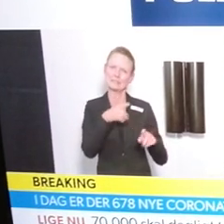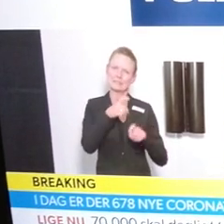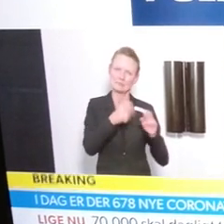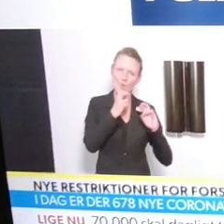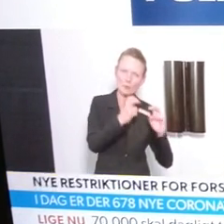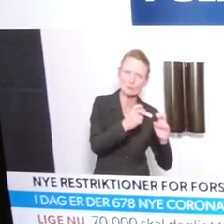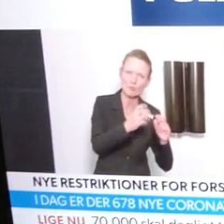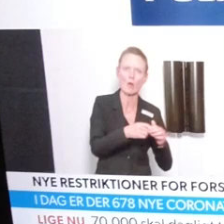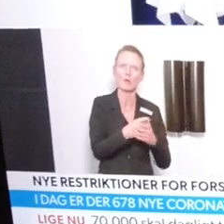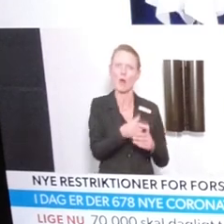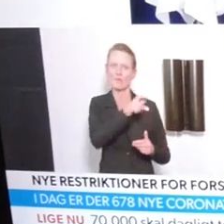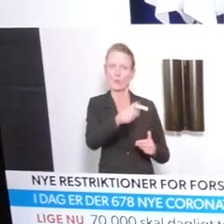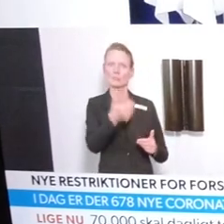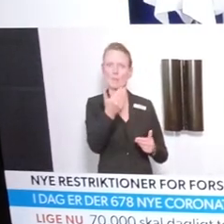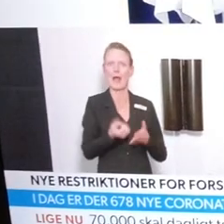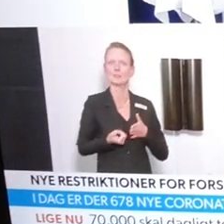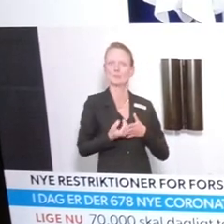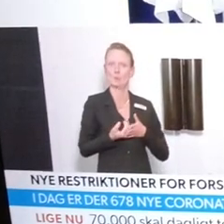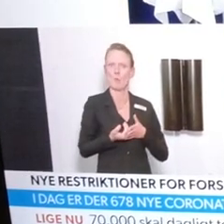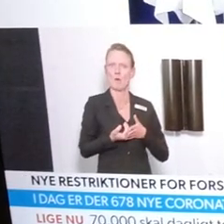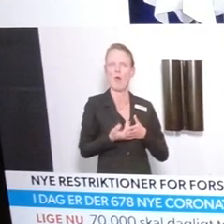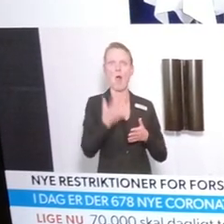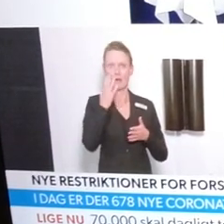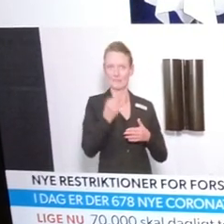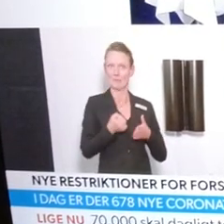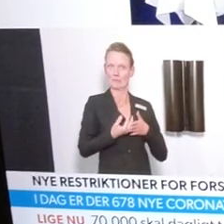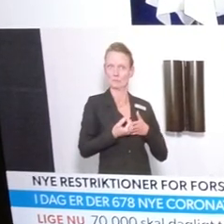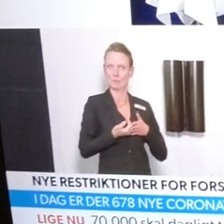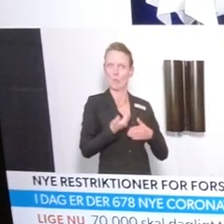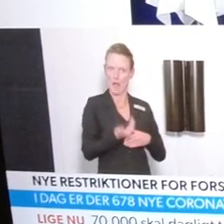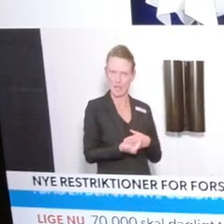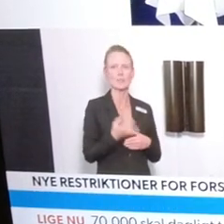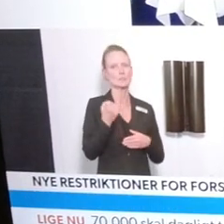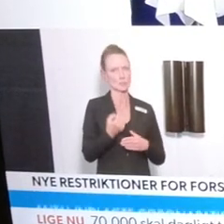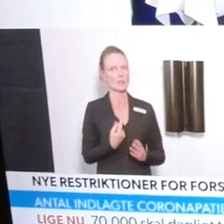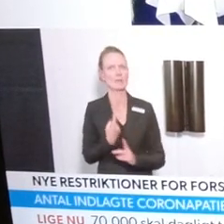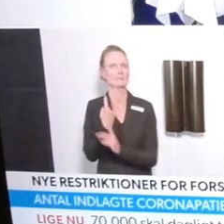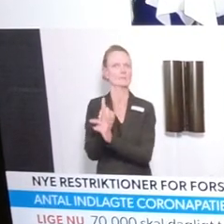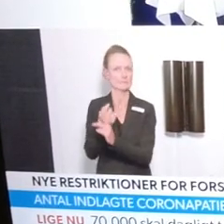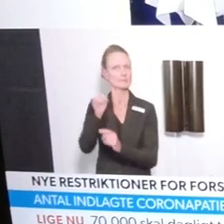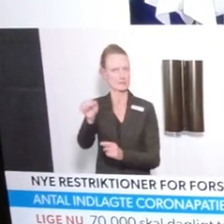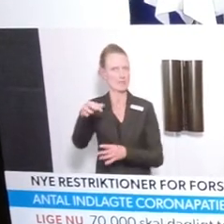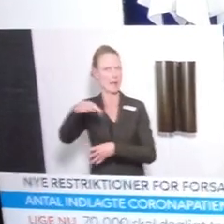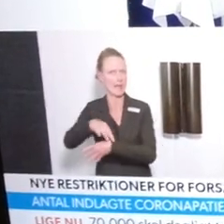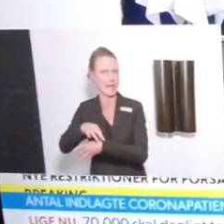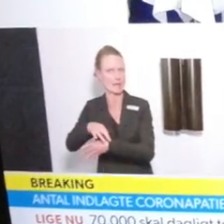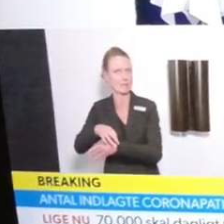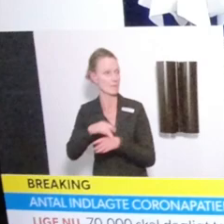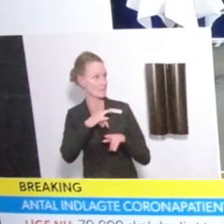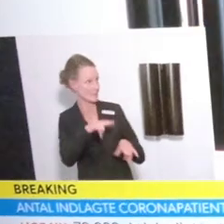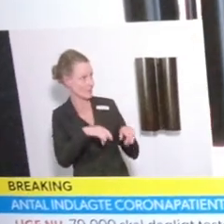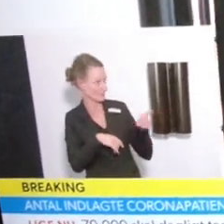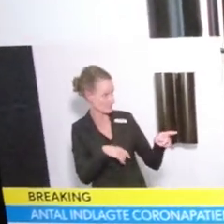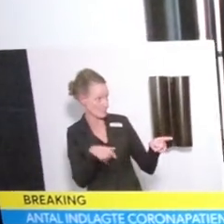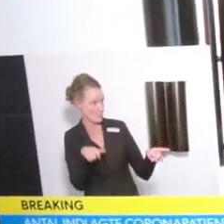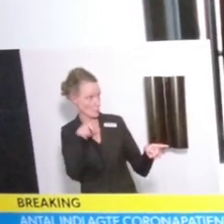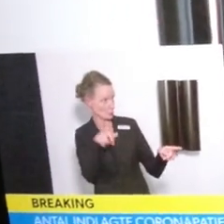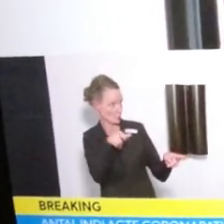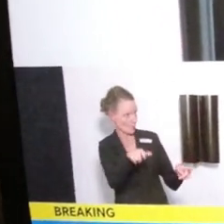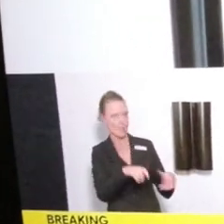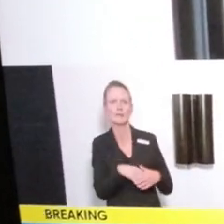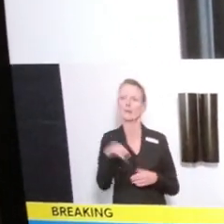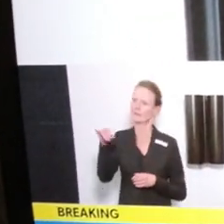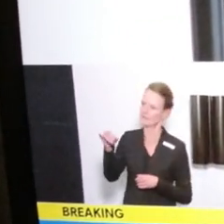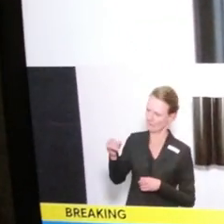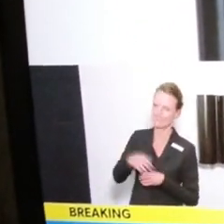Og så dem med symptomer skal jo henvende sig til deres læge. Kan du redde på det for det? Det skal det selvfølgelig. Og hvis vi prioriterer også i forhold til svartiden, altså